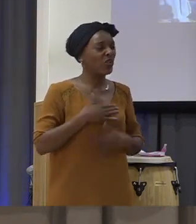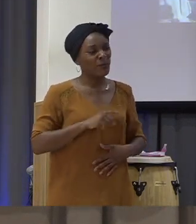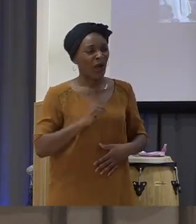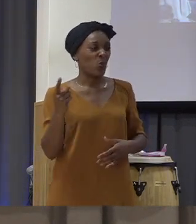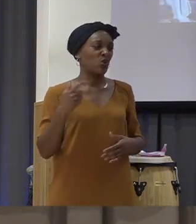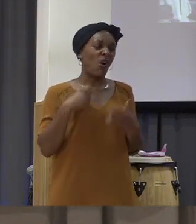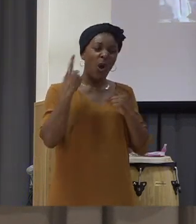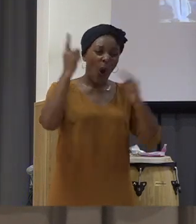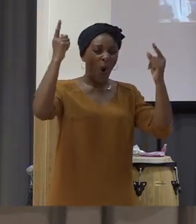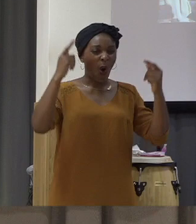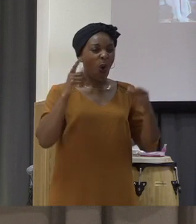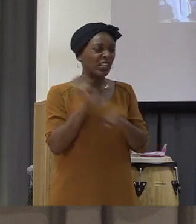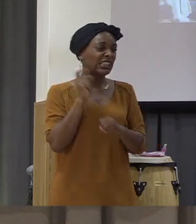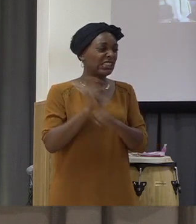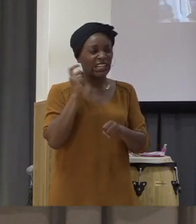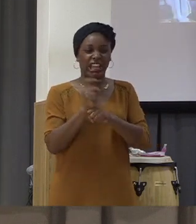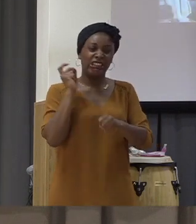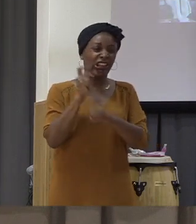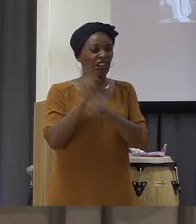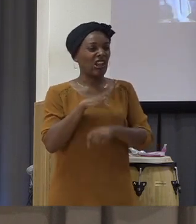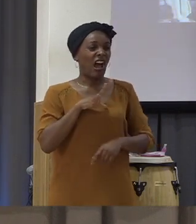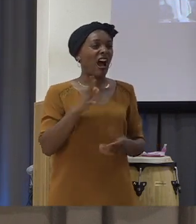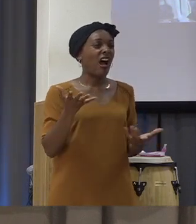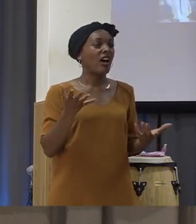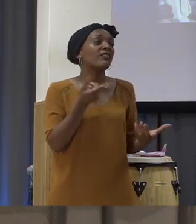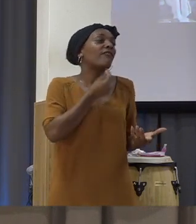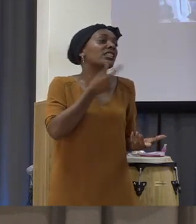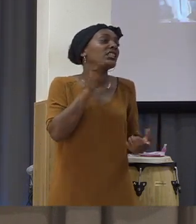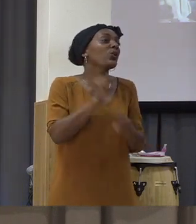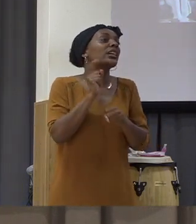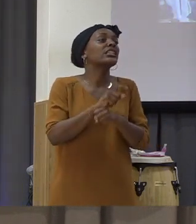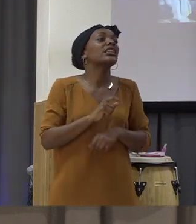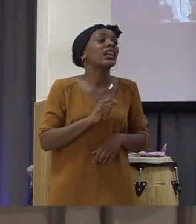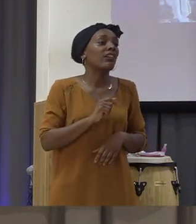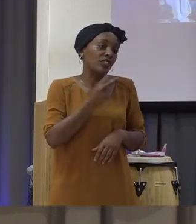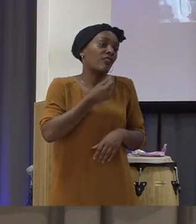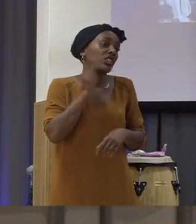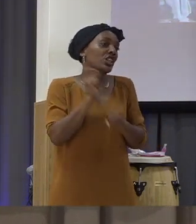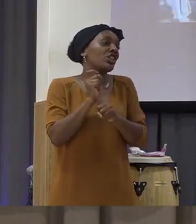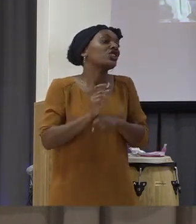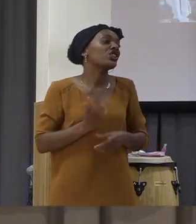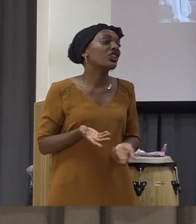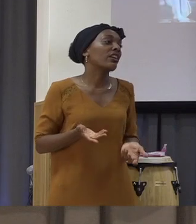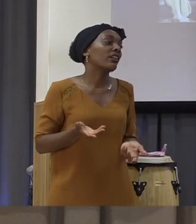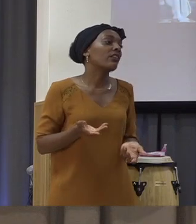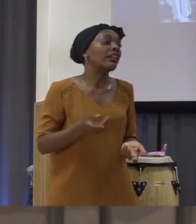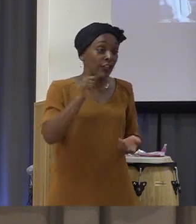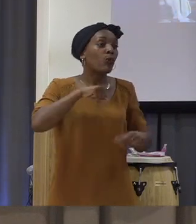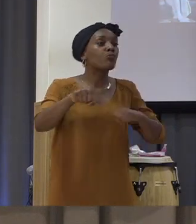se plaint, on critique. C'est facile de critiquer, hein. Moi, je vous demande d'être